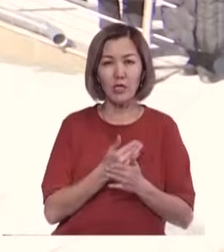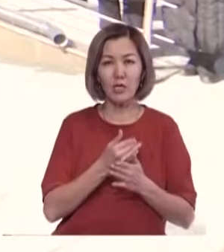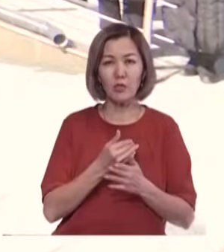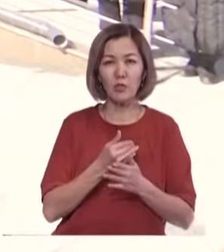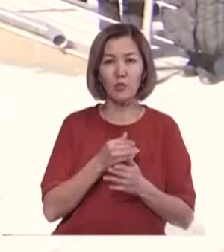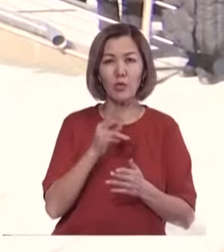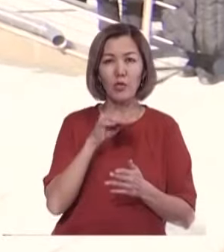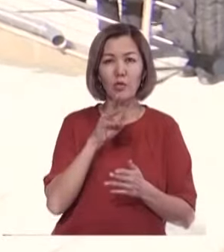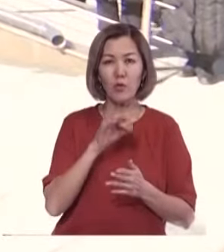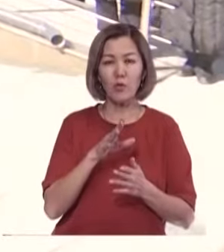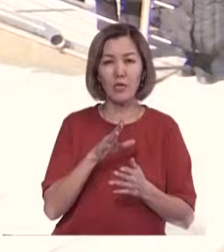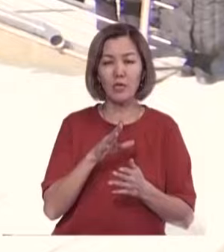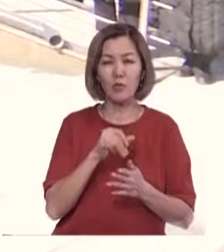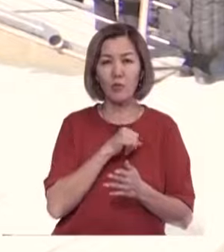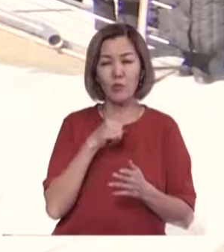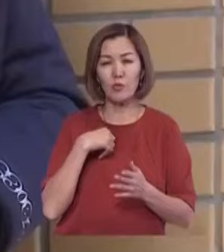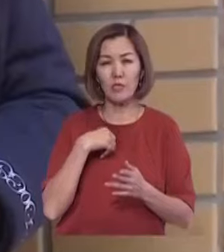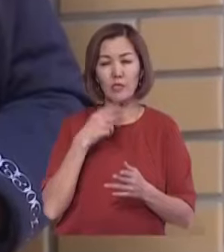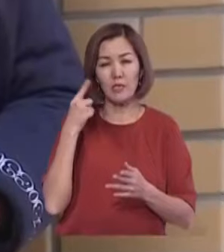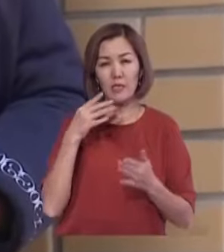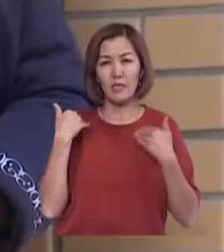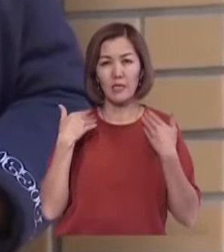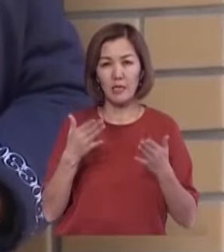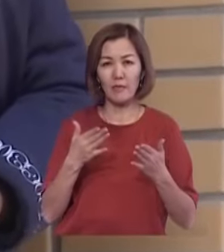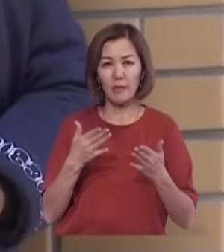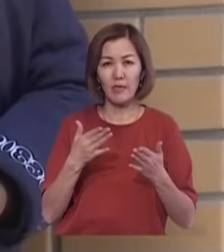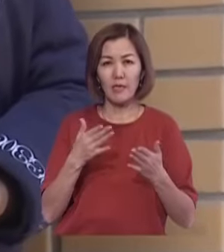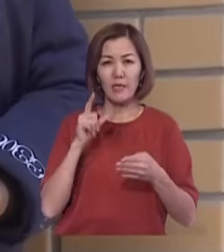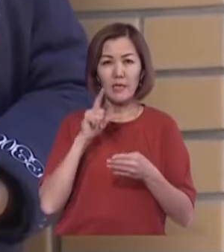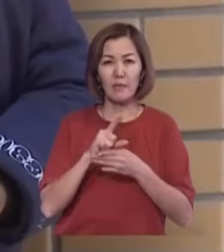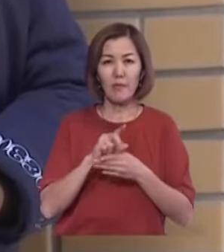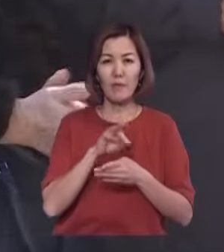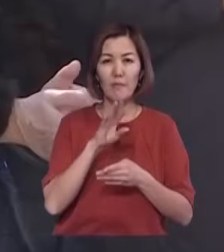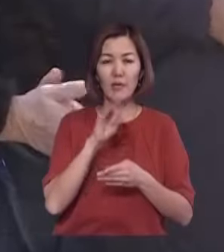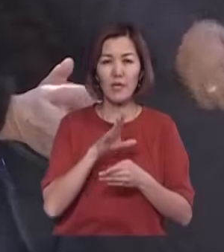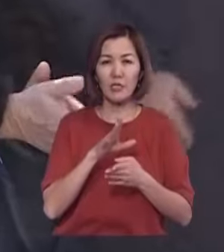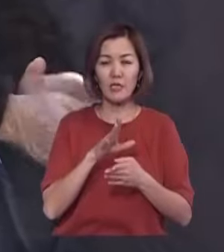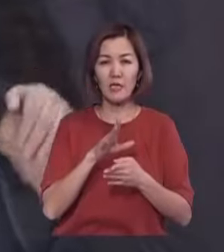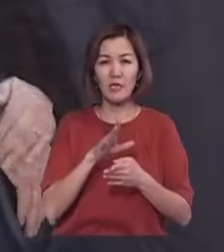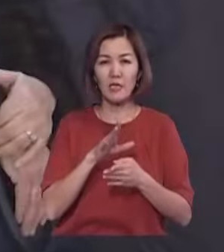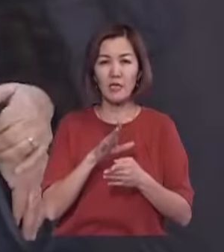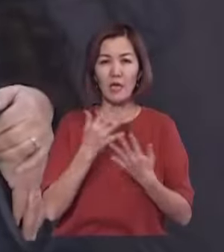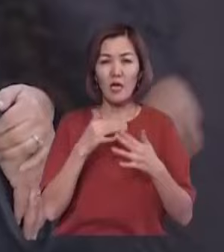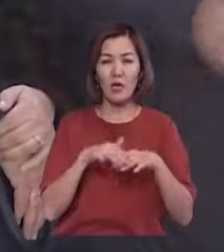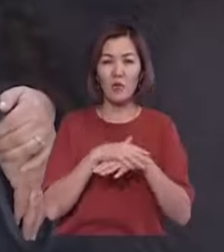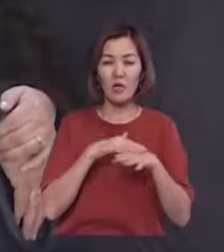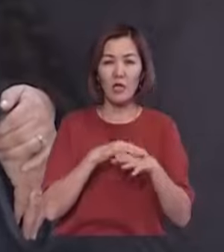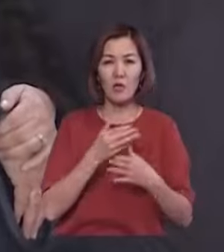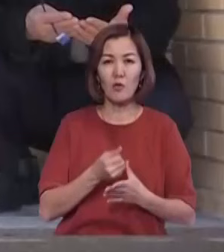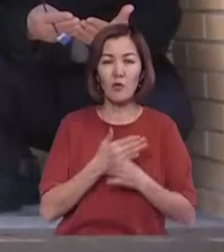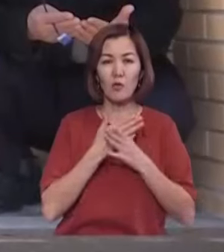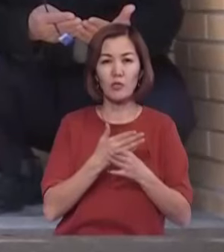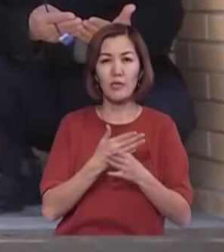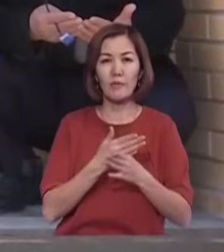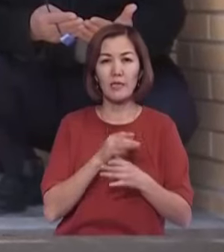Дәулет Жапуевтің еншісіне бұйырыпты. Игі идея имам Малғаждар Жылқышыбайұлынікі. Ауыл халқы қоштапты.